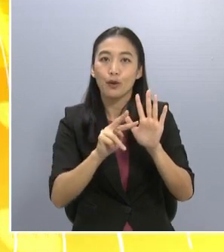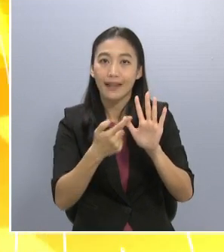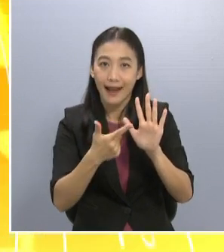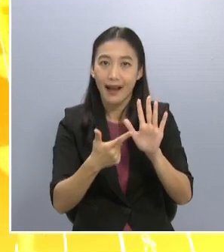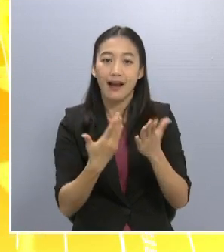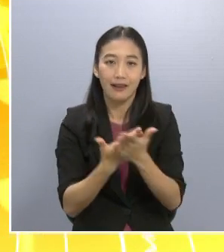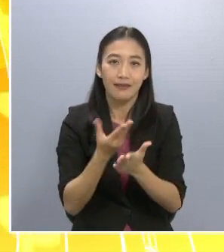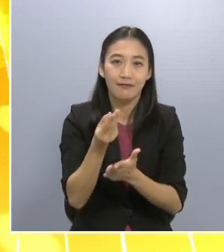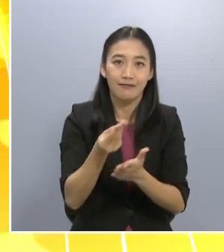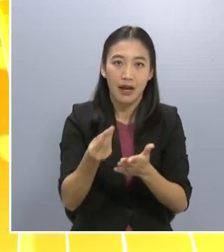ได้ทั่วประเทศค่ะนั่น